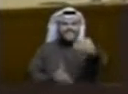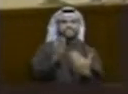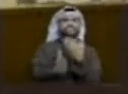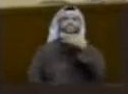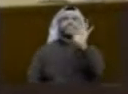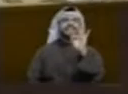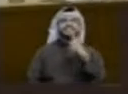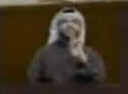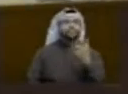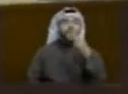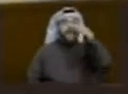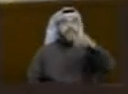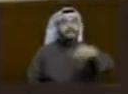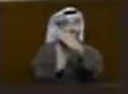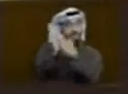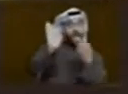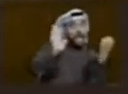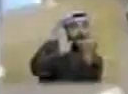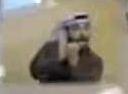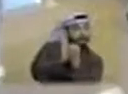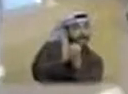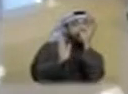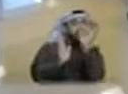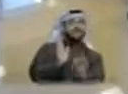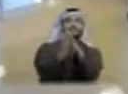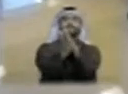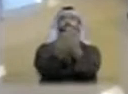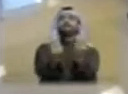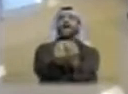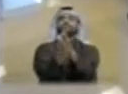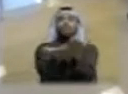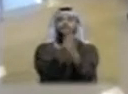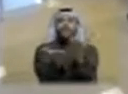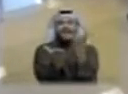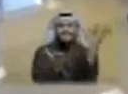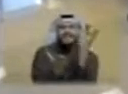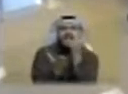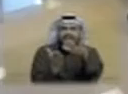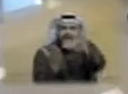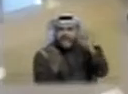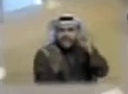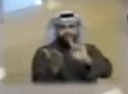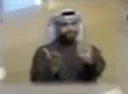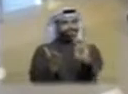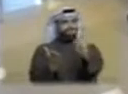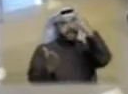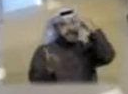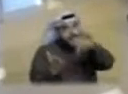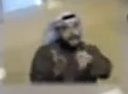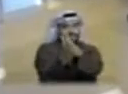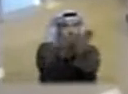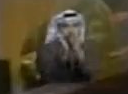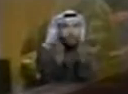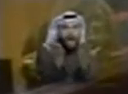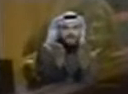ومضمونا، مشيرا بذلك لأن التنسيق مع السفارات يتم على أعلى مستوى عملا على راحة الوافدين.